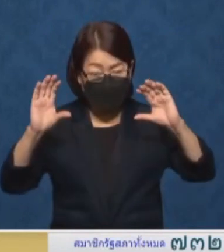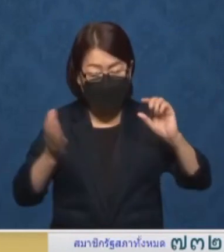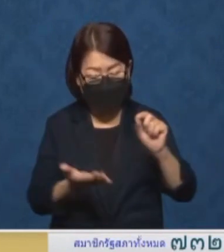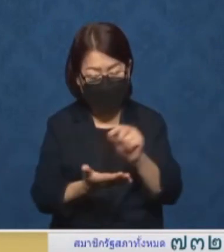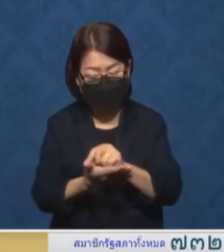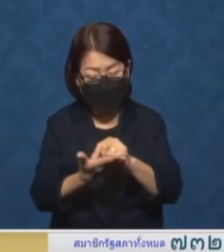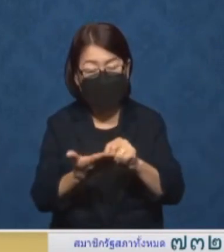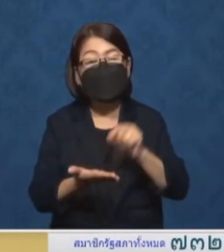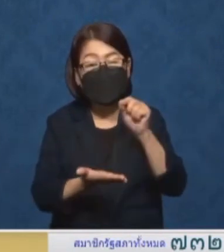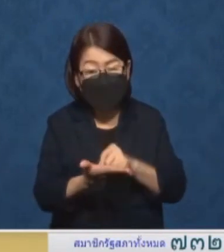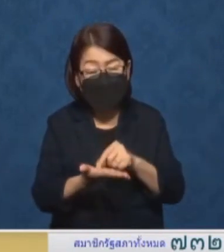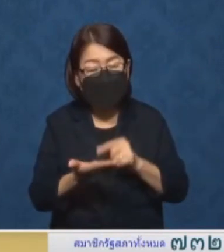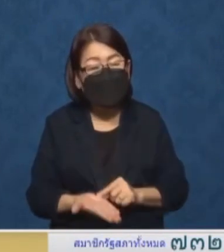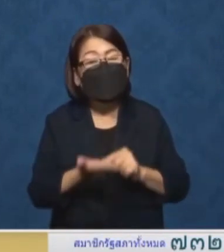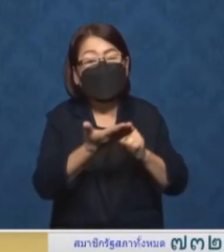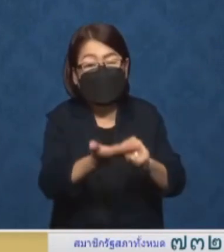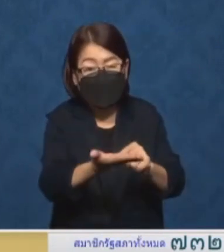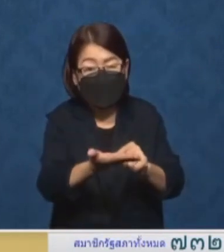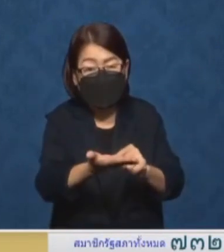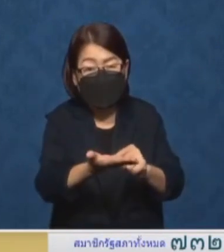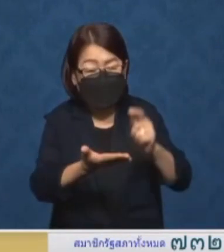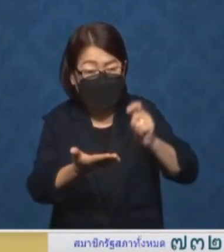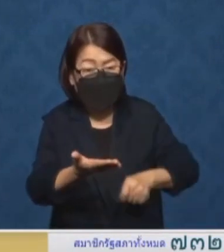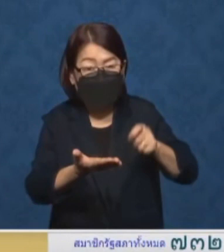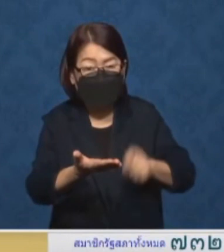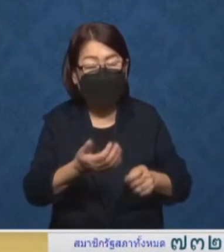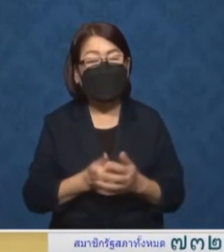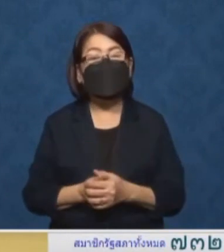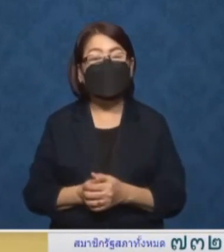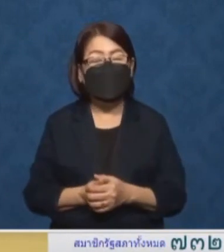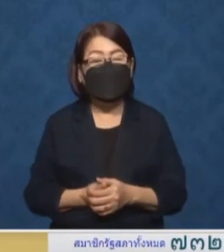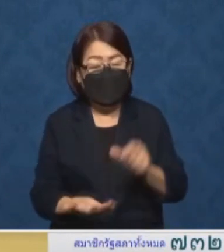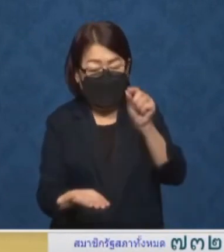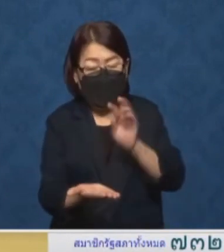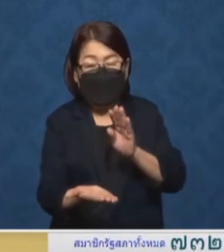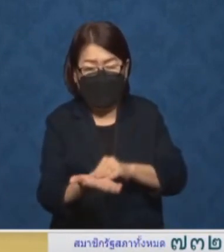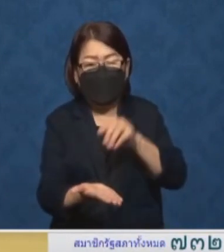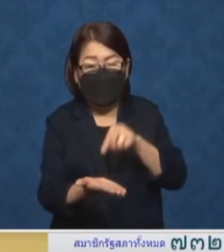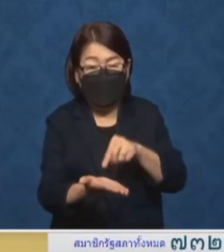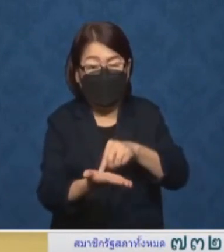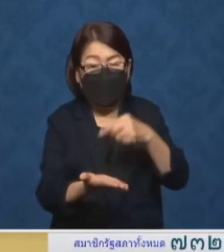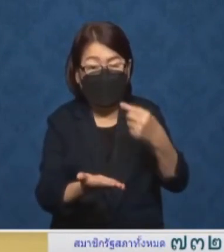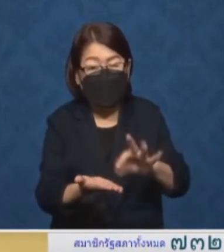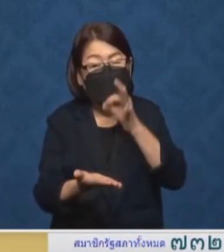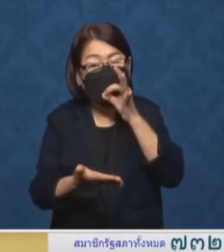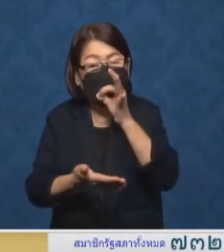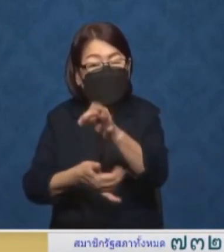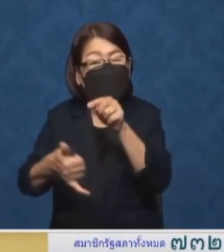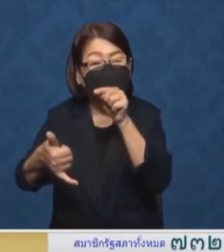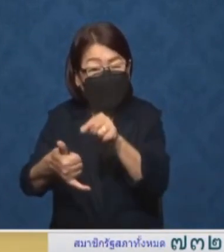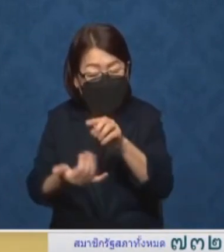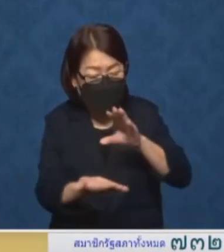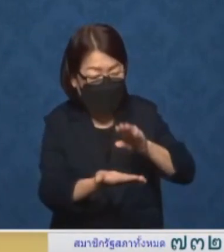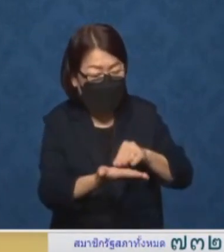ลอันนี้เพิ่มนิดหนึ่งตรงระบุในคำฟ้องเริ่มเป็นสำคัญด้วยแล้วท่านมาเพิ่มหมดเล